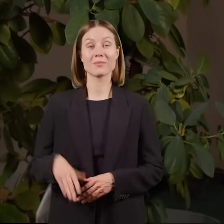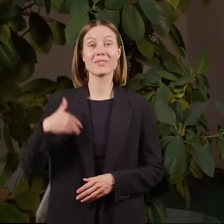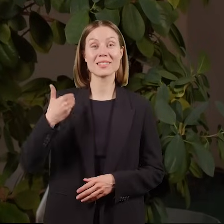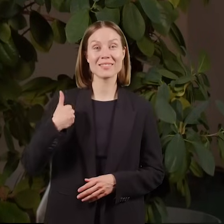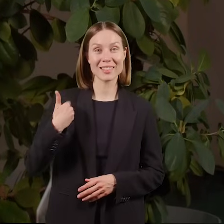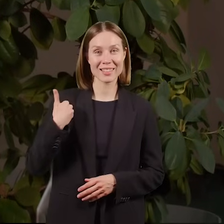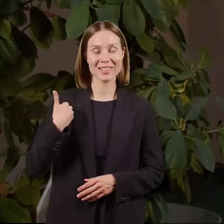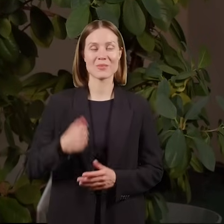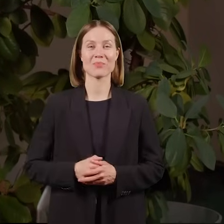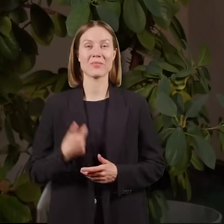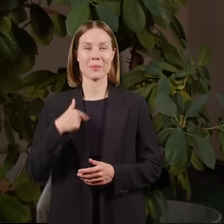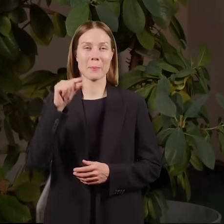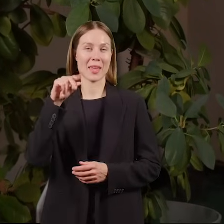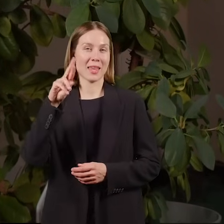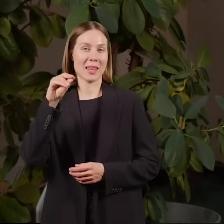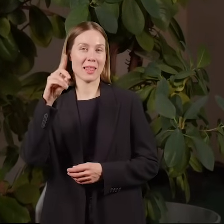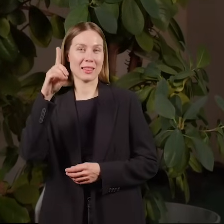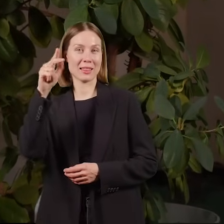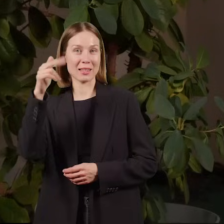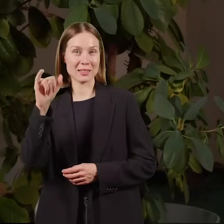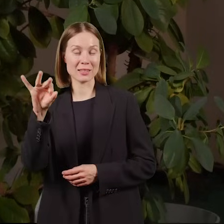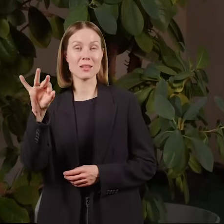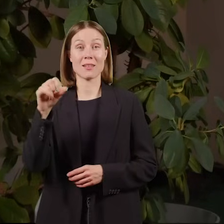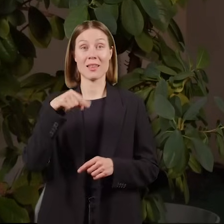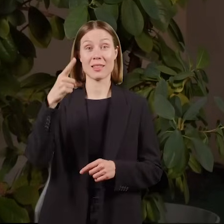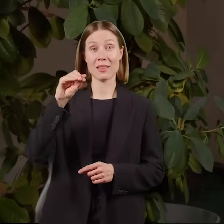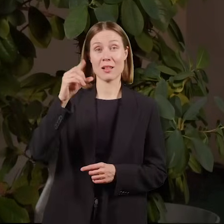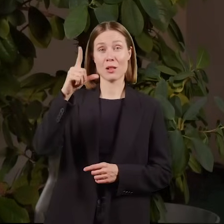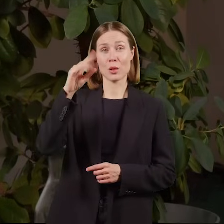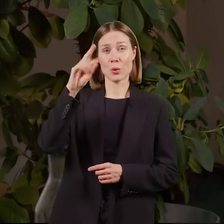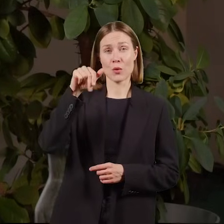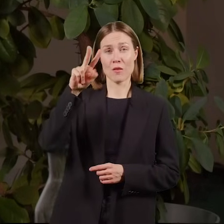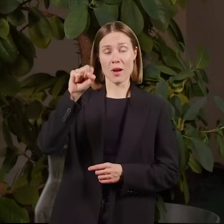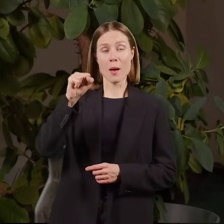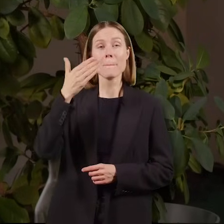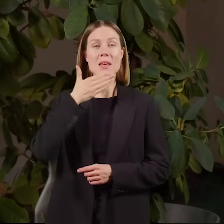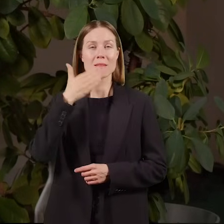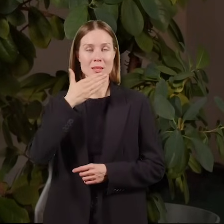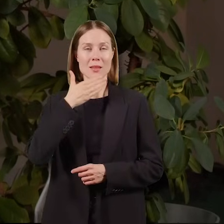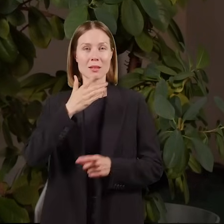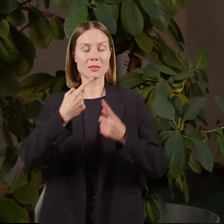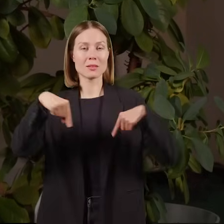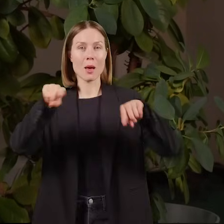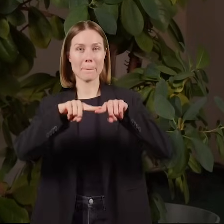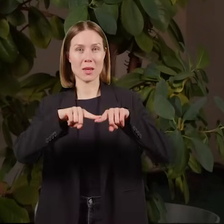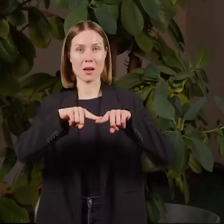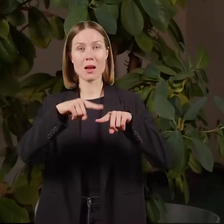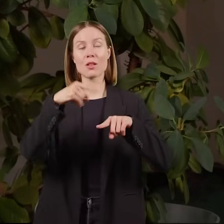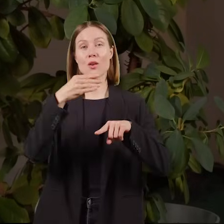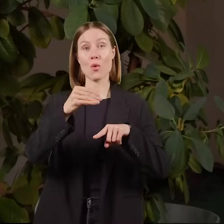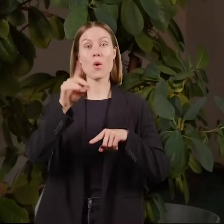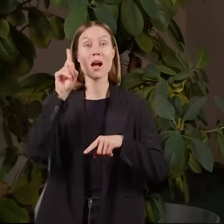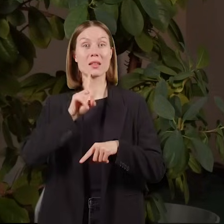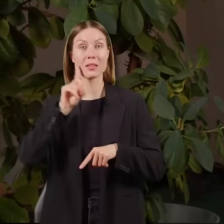Sveiki ir sveikos, aš esu Aurimas Perednis ir čia Deltuvos pietinės vienmandatės apygardos kandidatų